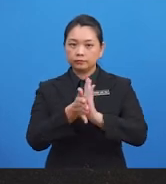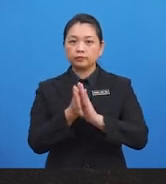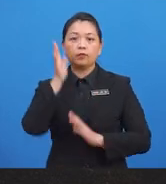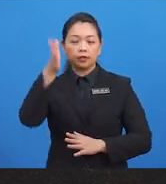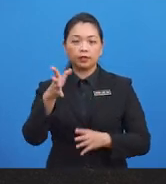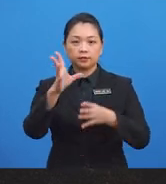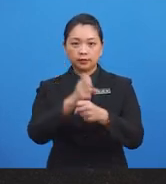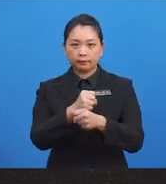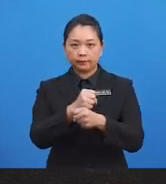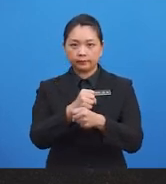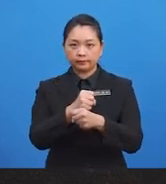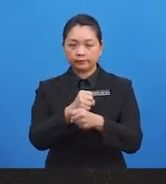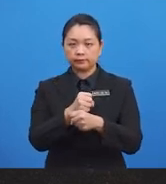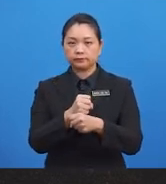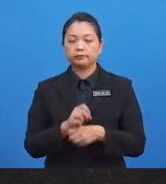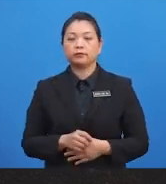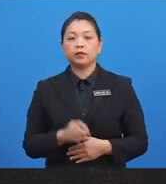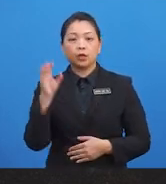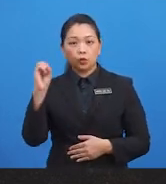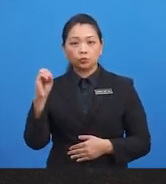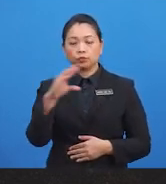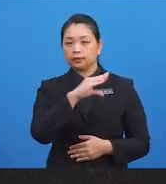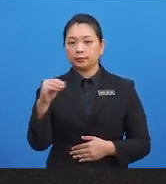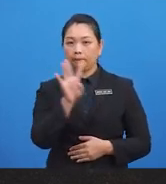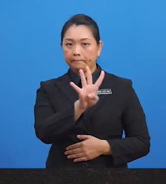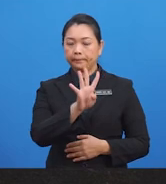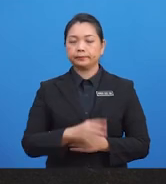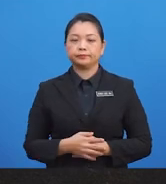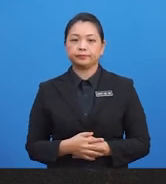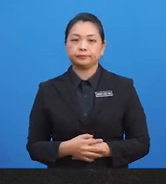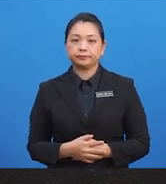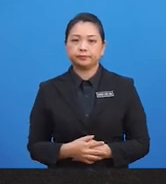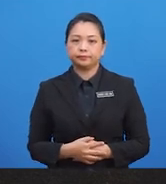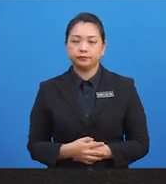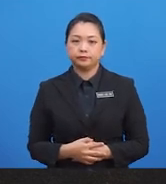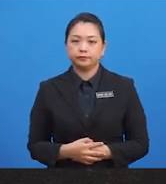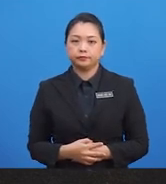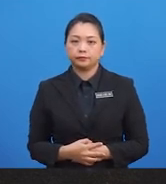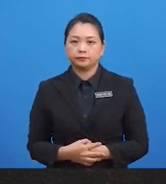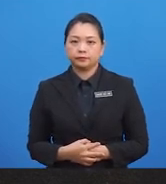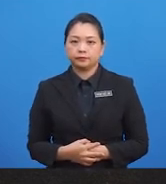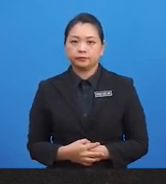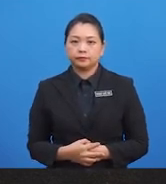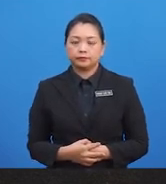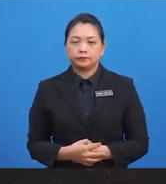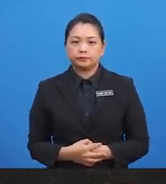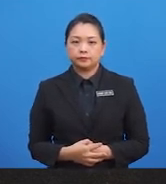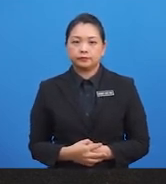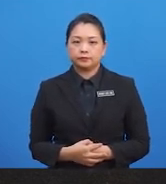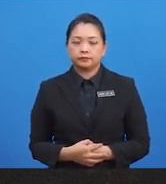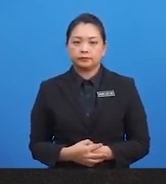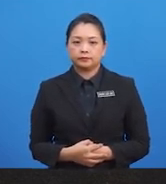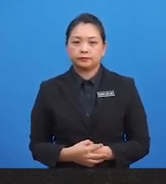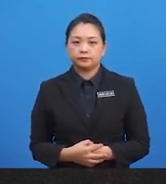Maka kita akan dapat nilai X sama dengan 0 dan X sama dengan 4.